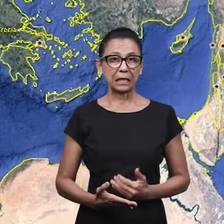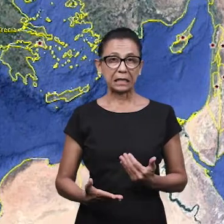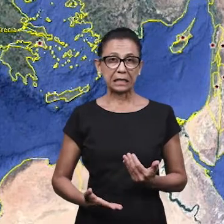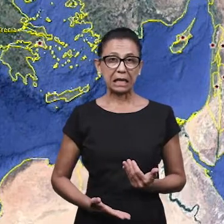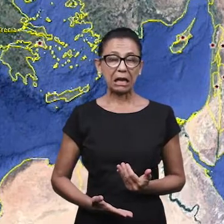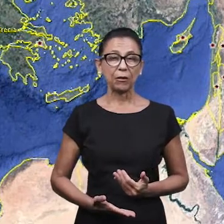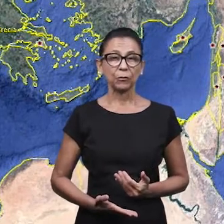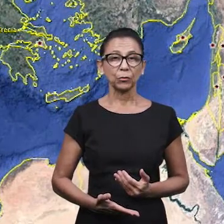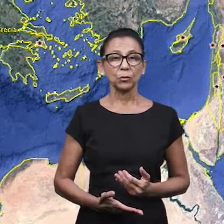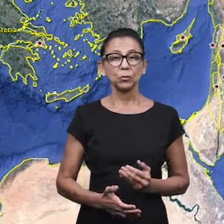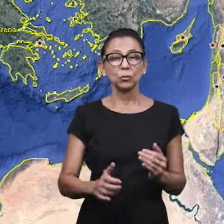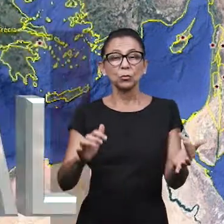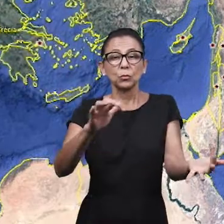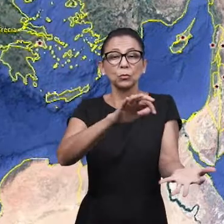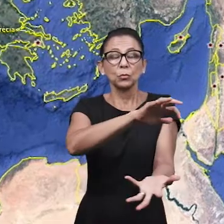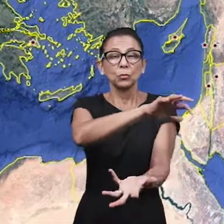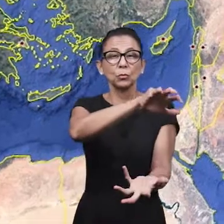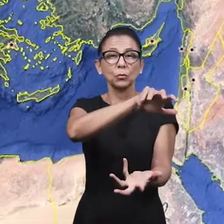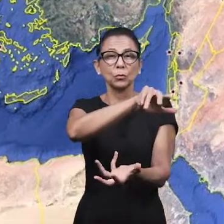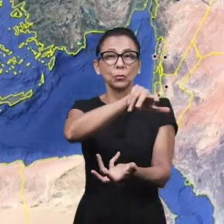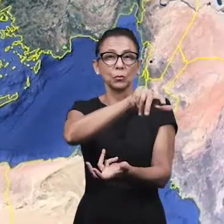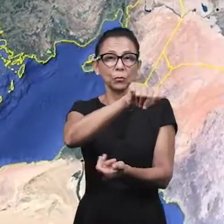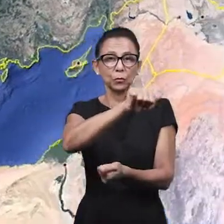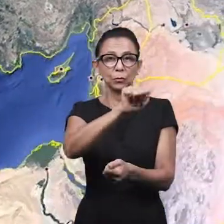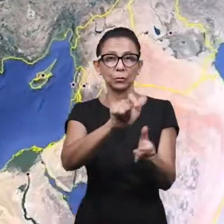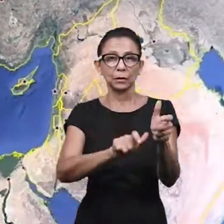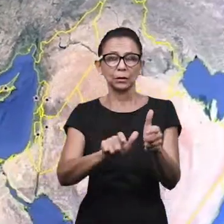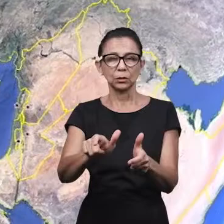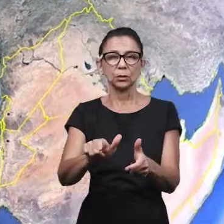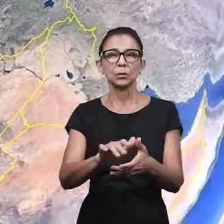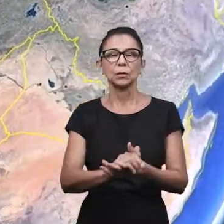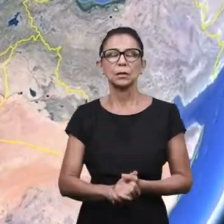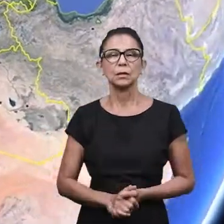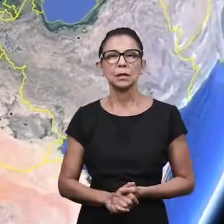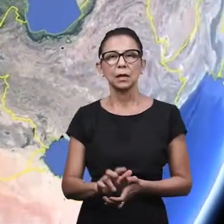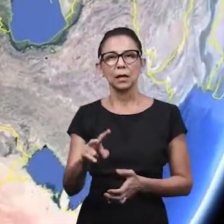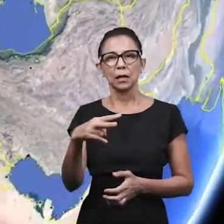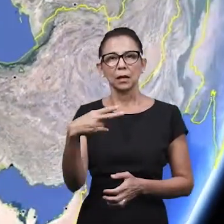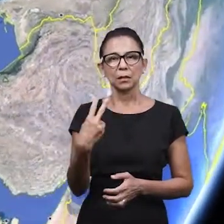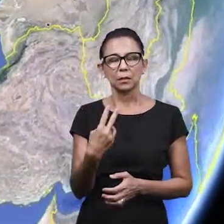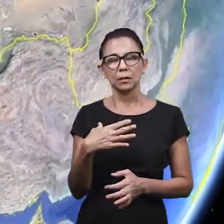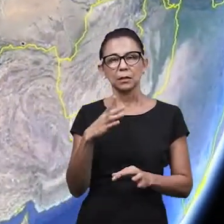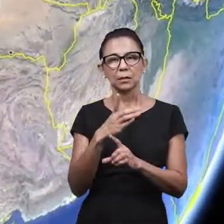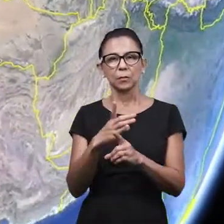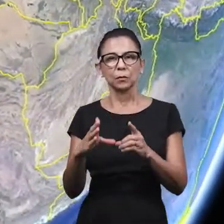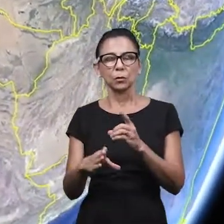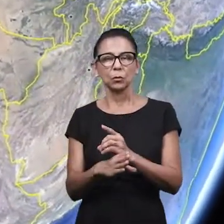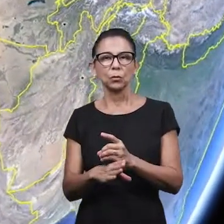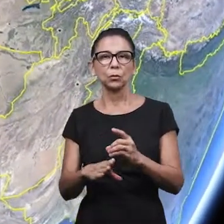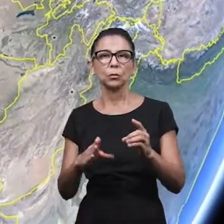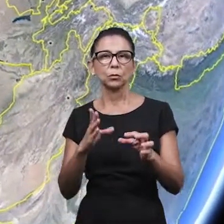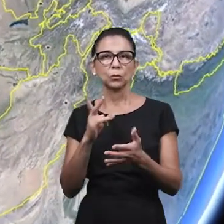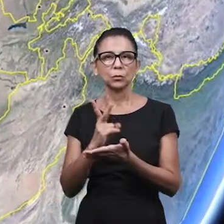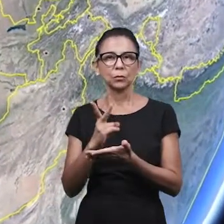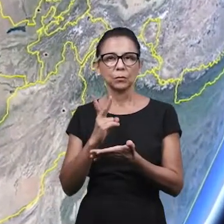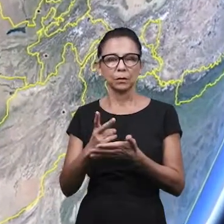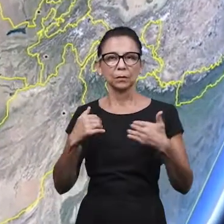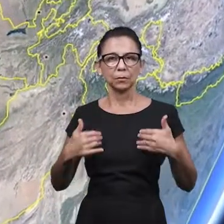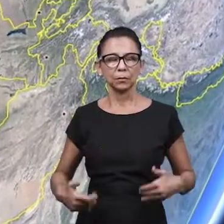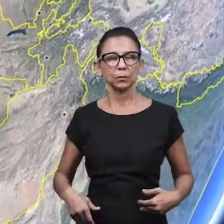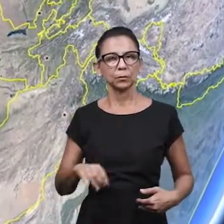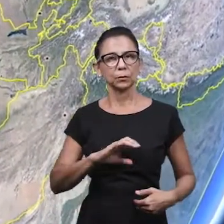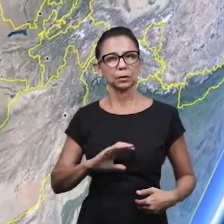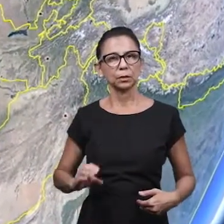Des frères et sœurs de toutes les parties du monde participent d'un même culte, ensemble, dans un même corps, dans un